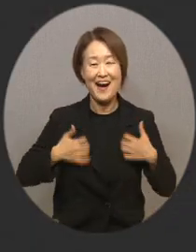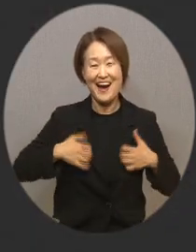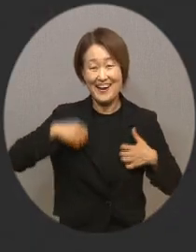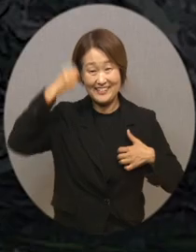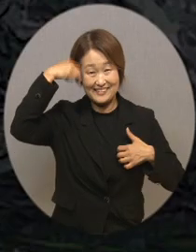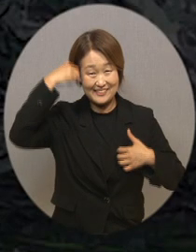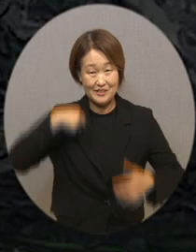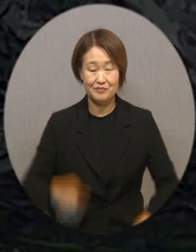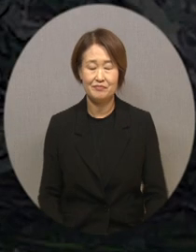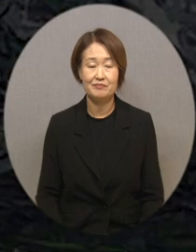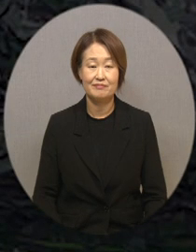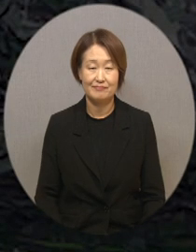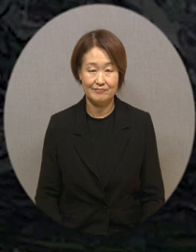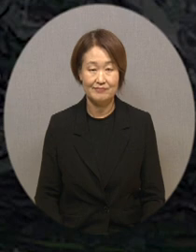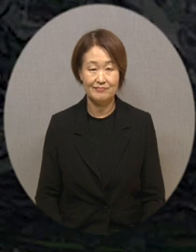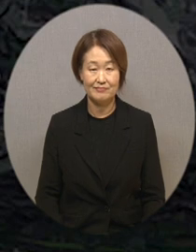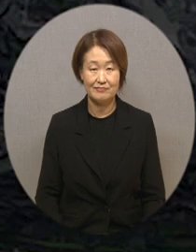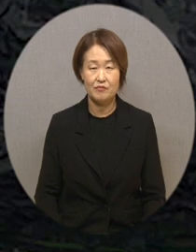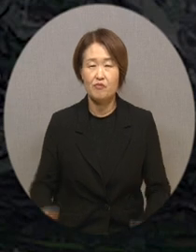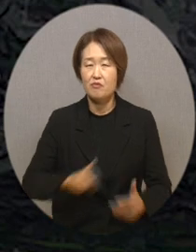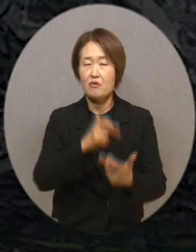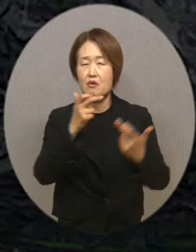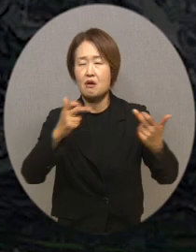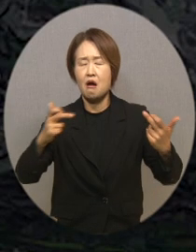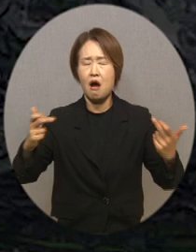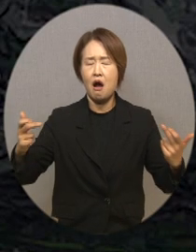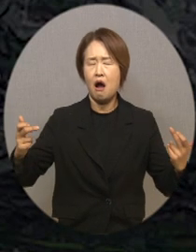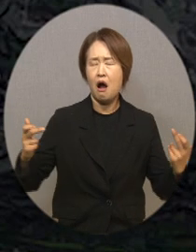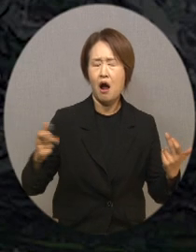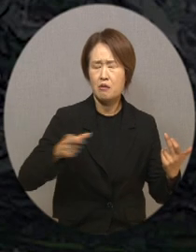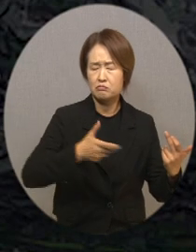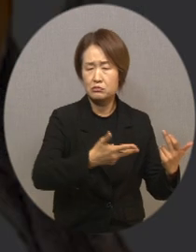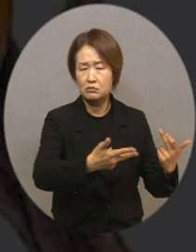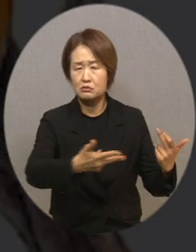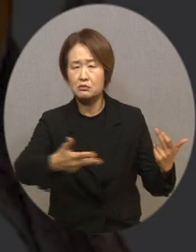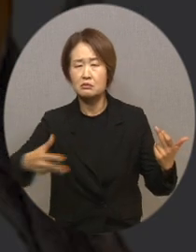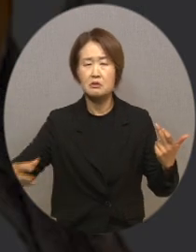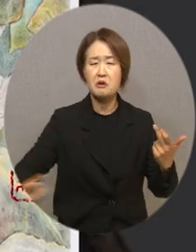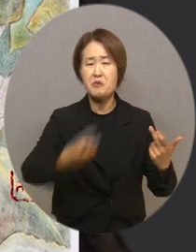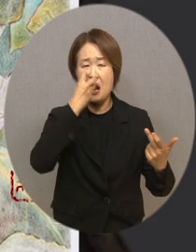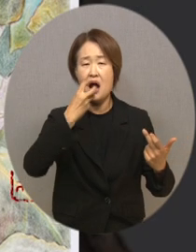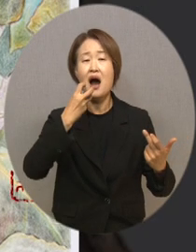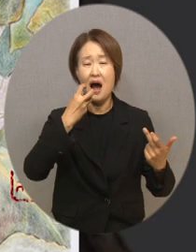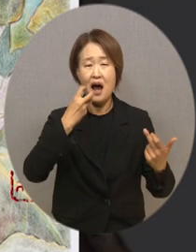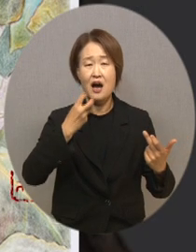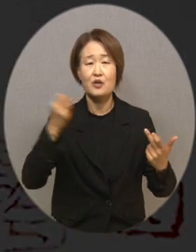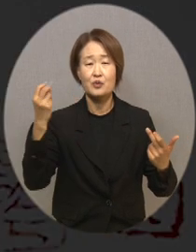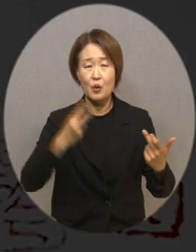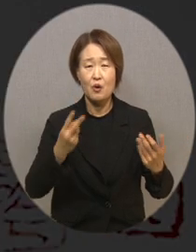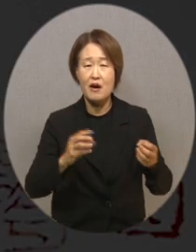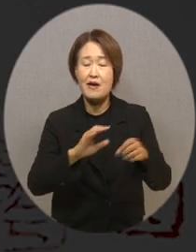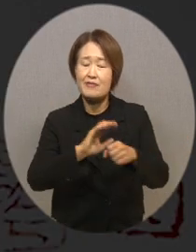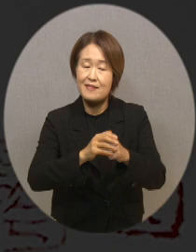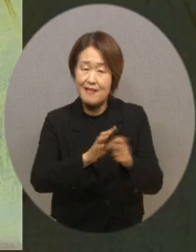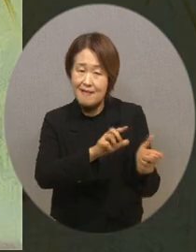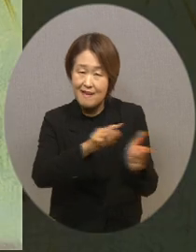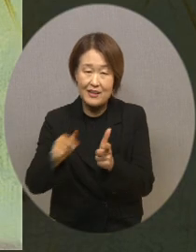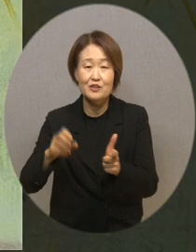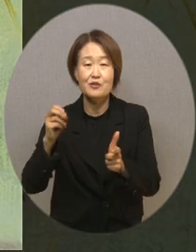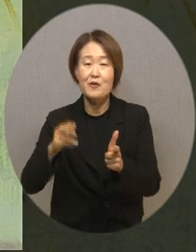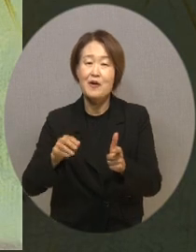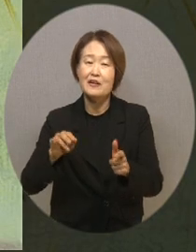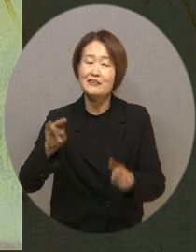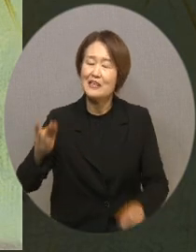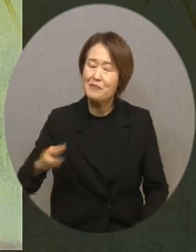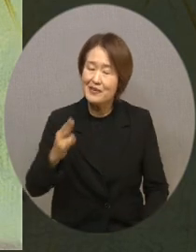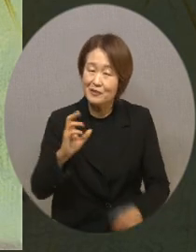하는데요. 작가는 대자연의 웅장함은 물론 하귤나무와 동백나무, 자몽련과 제비꽃